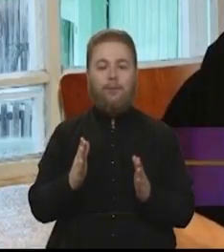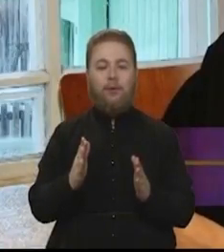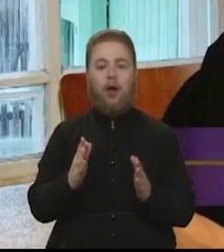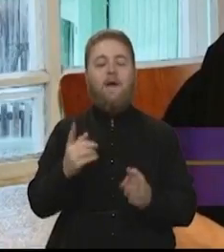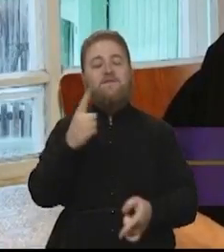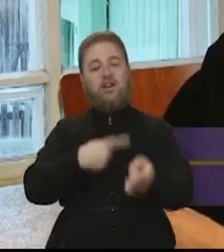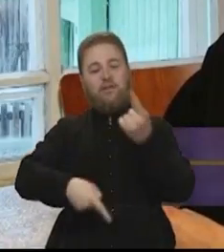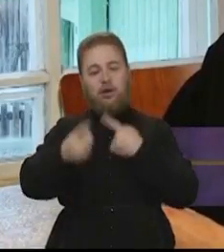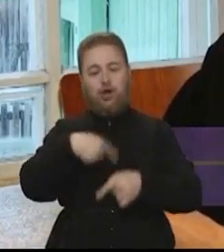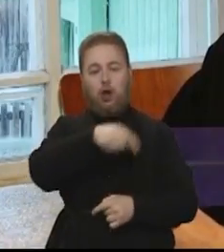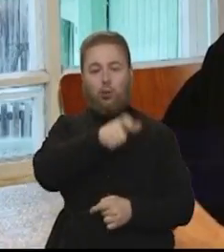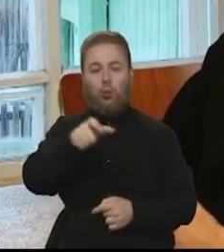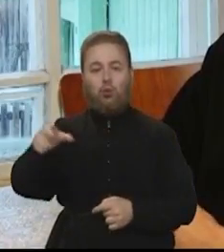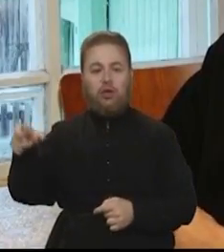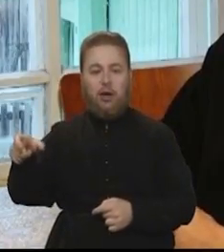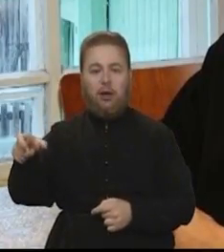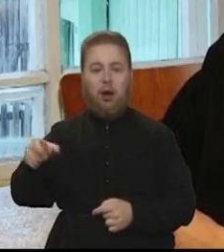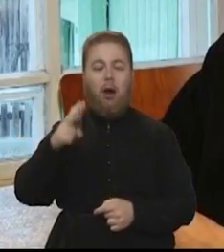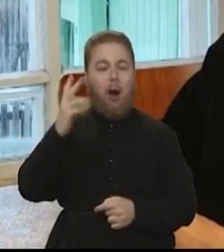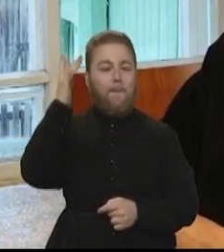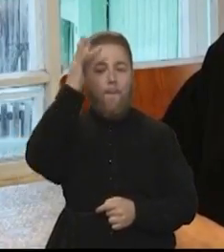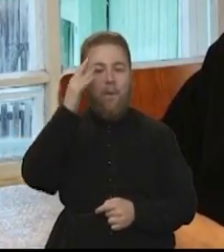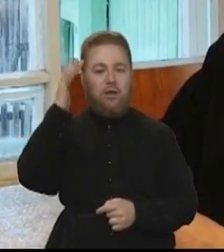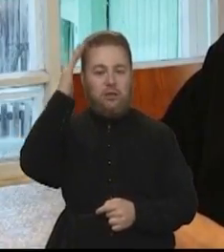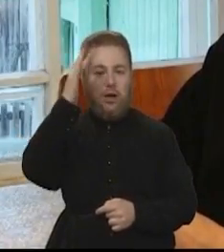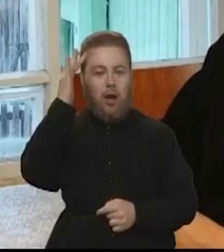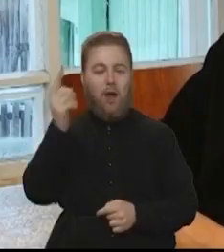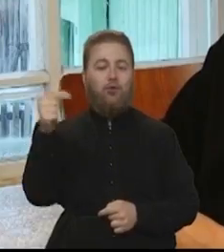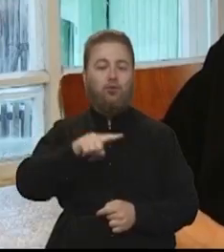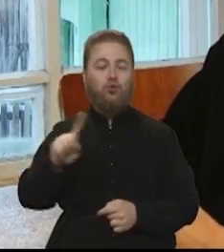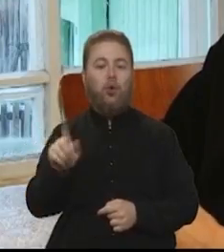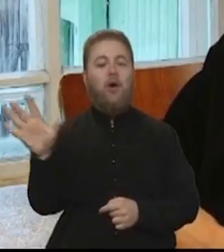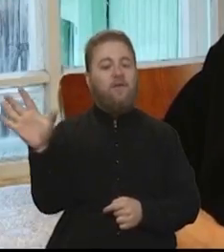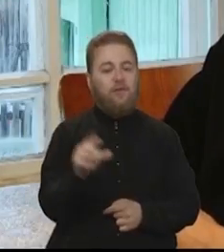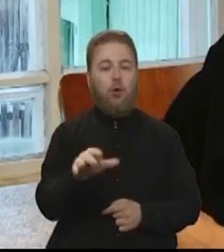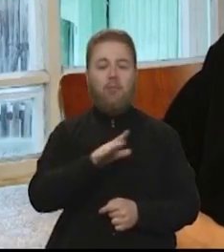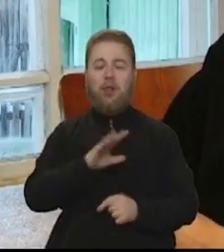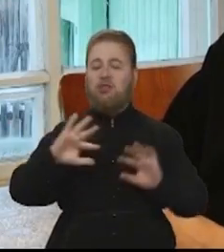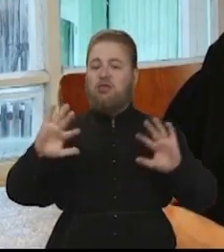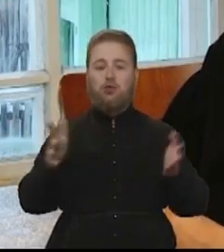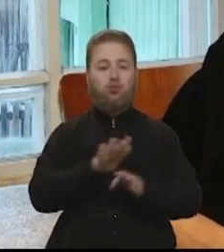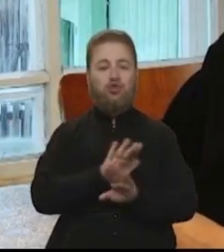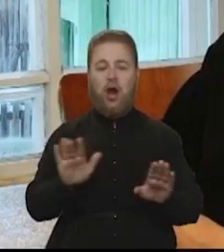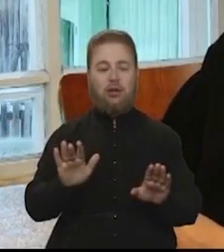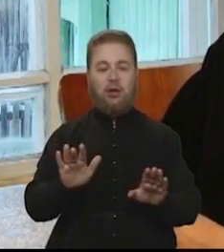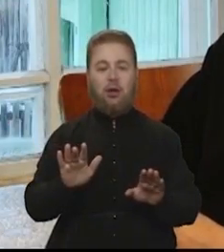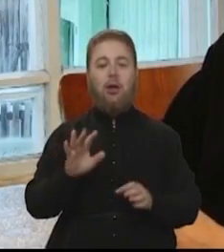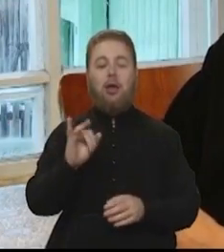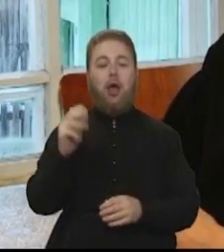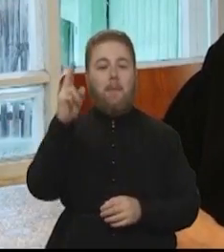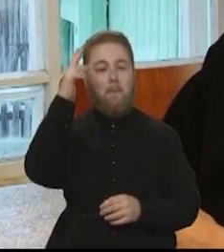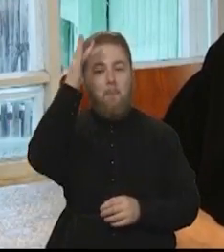возвращает людей к мысли о том, что все было не случайно, и к мысли